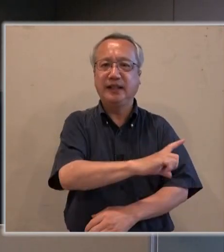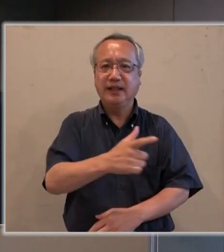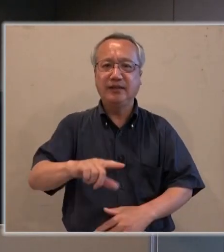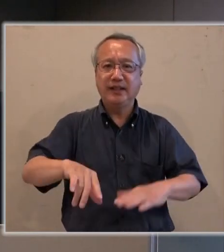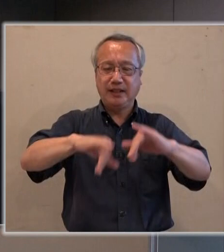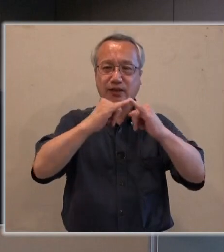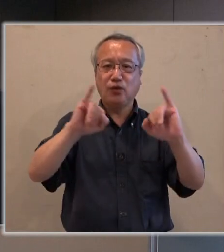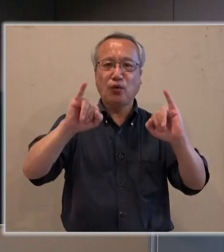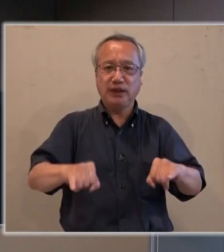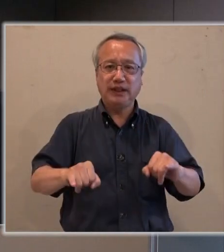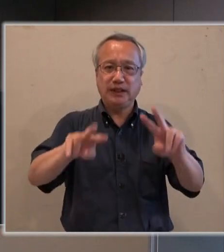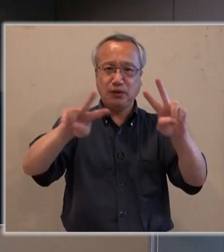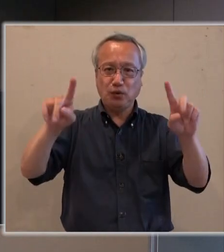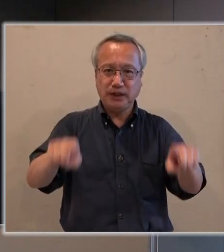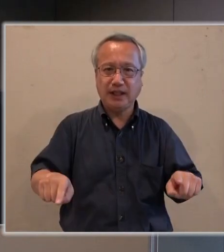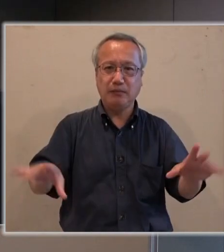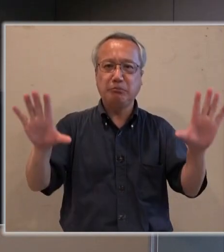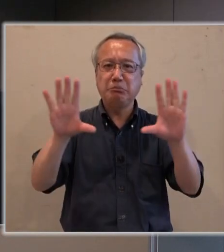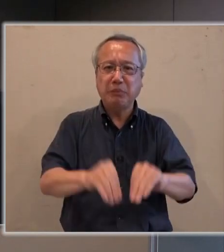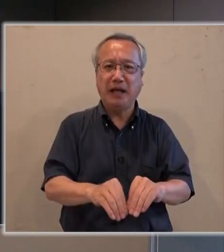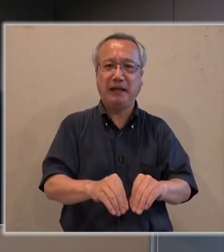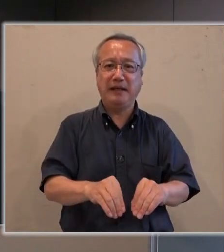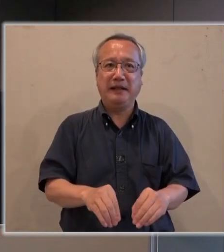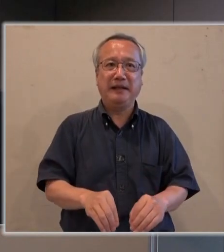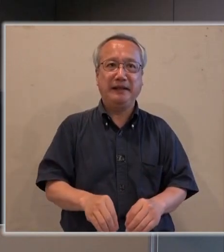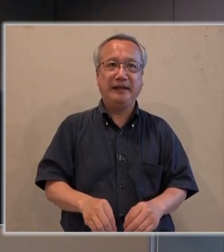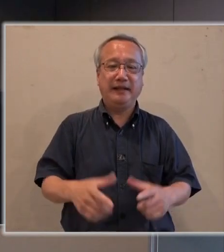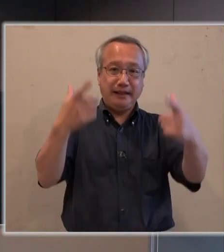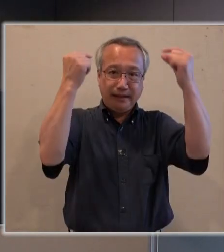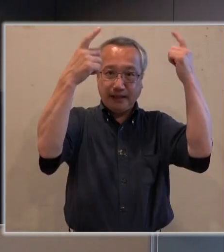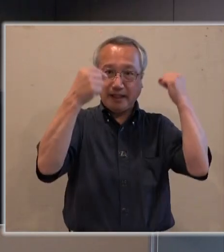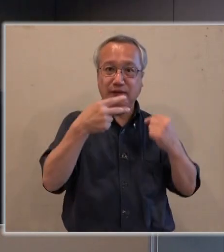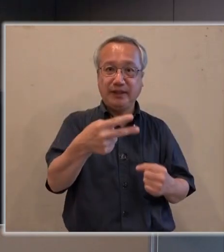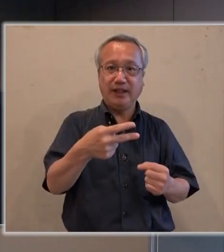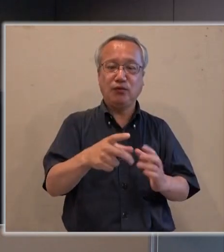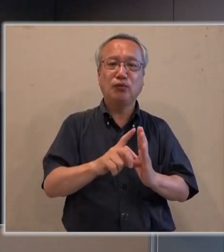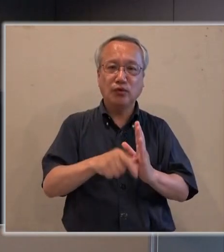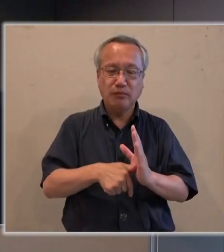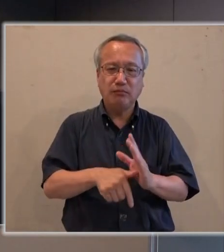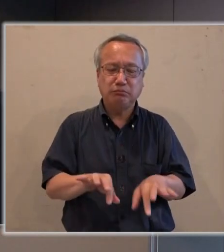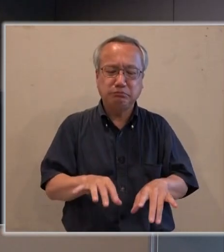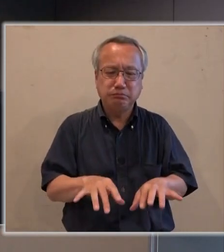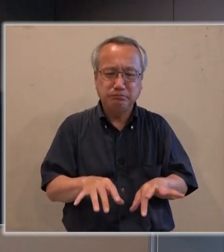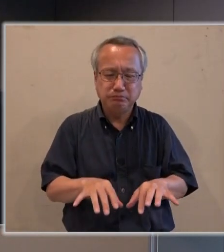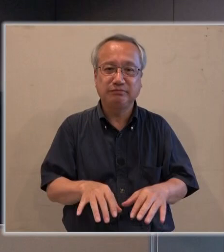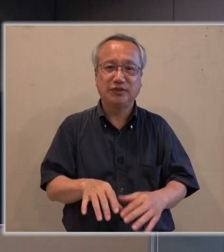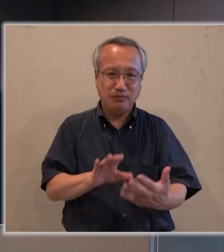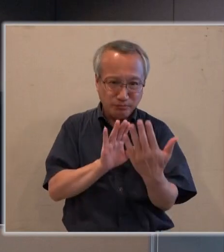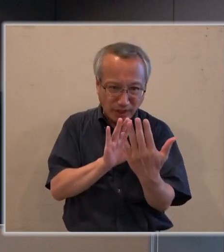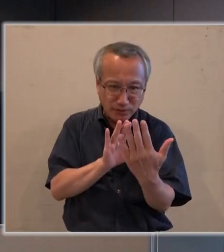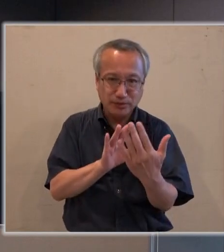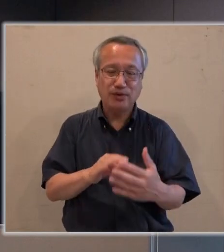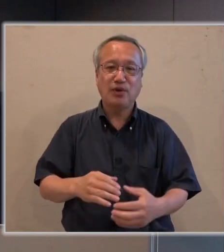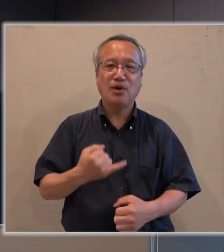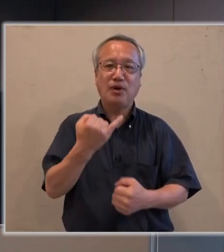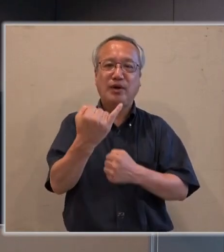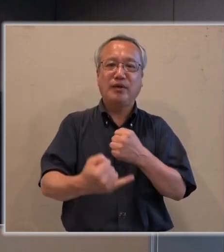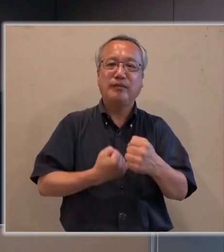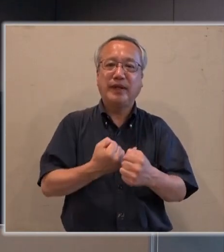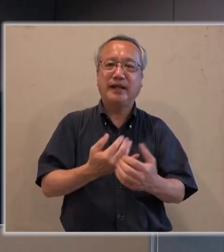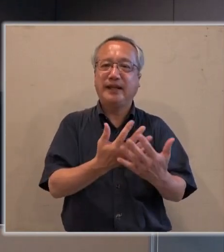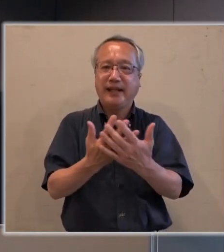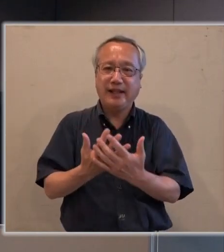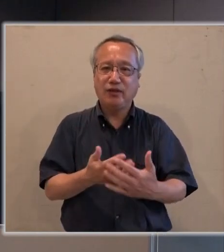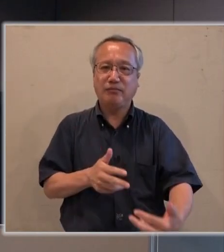なりました。大学に入学しても、ひたすらパソコンと向き合うオンライン授業、孤独で不安な日々に加え